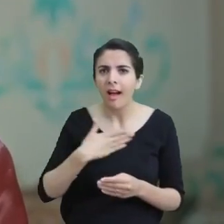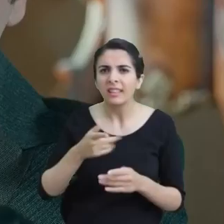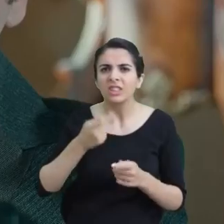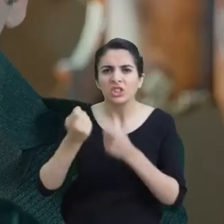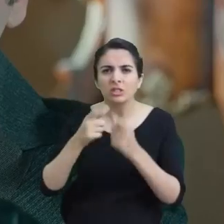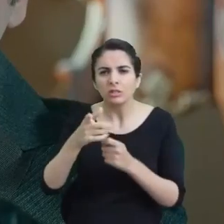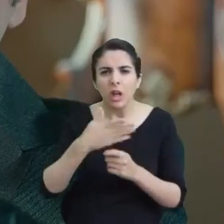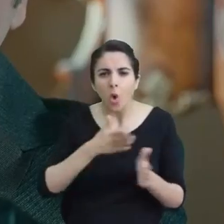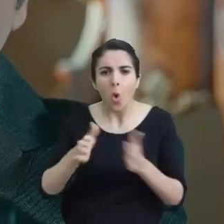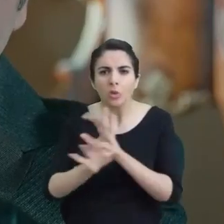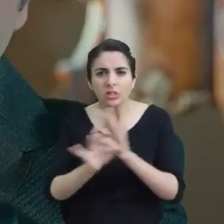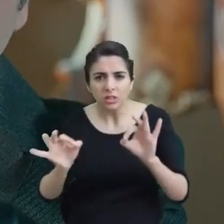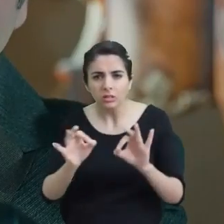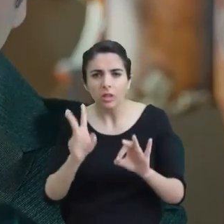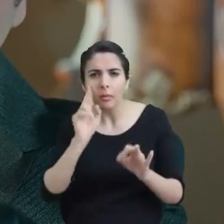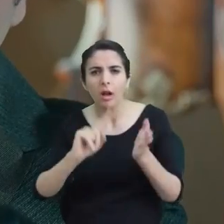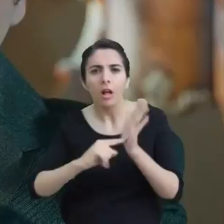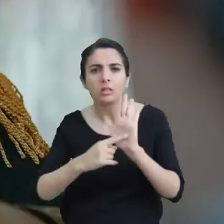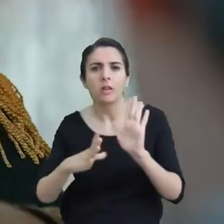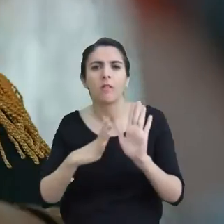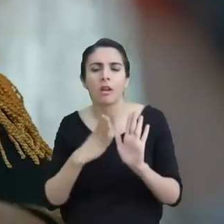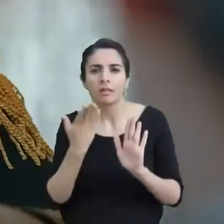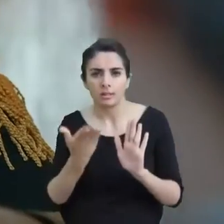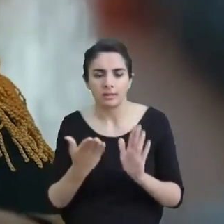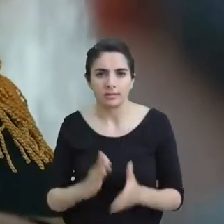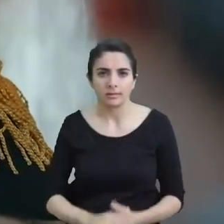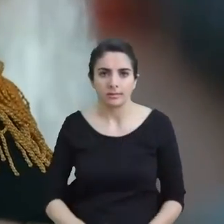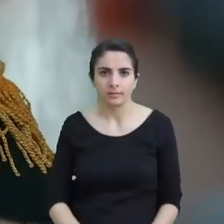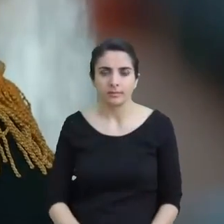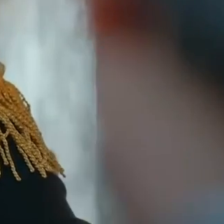alırken nasıl yolsuzluk yaptığınızı kanıtlıyor.